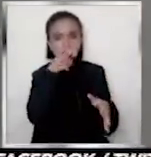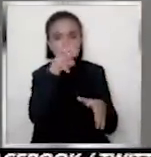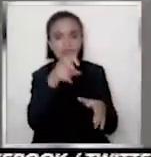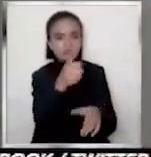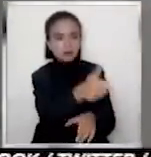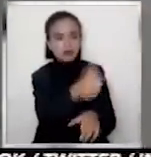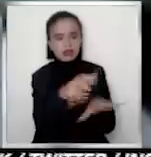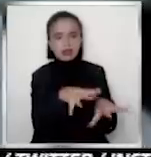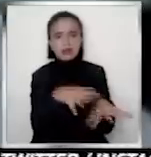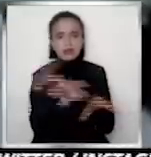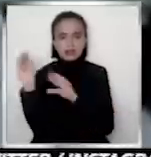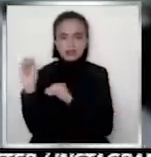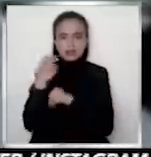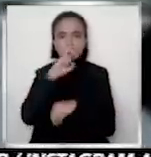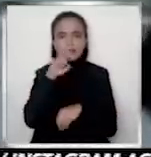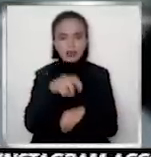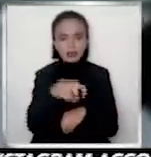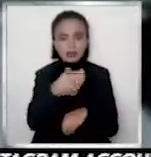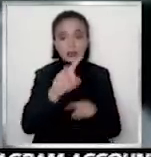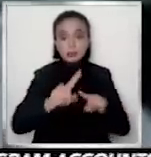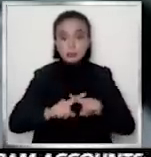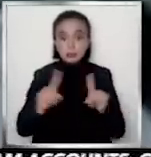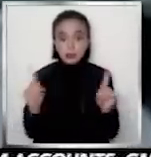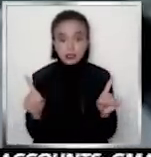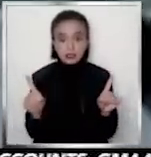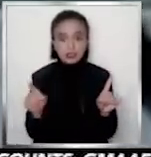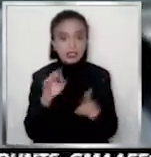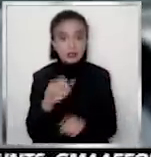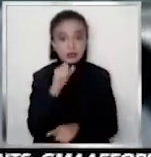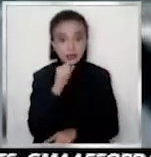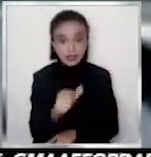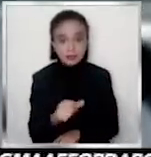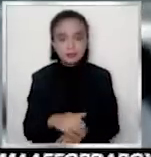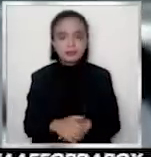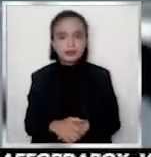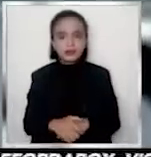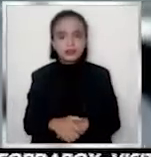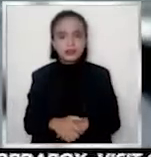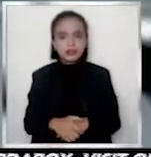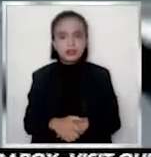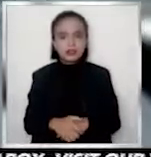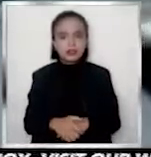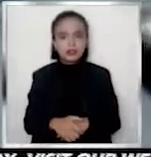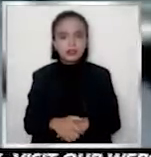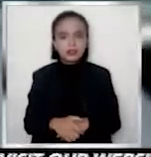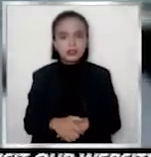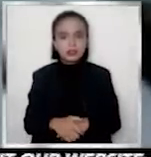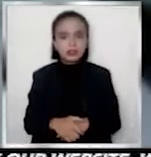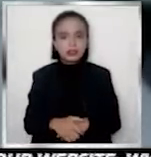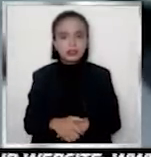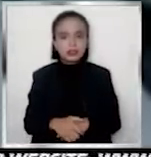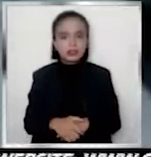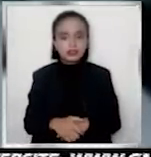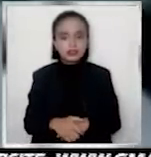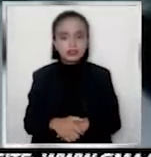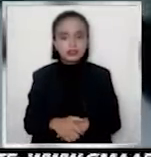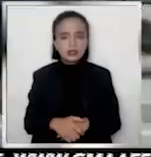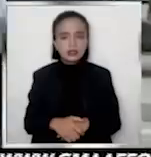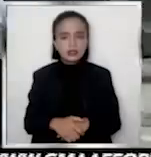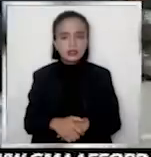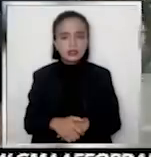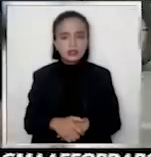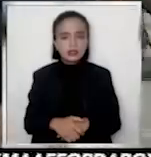yung ahas doon. Pero kung hindi naman, isa tumawag ng mga eksperto tulad sa